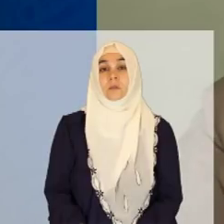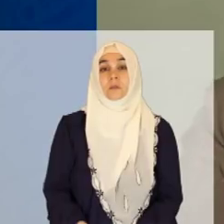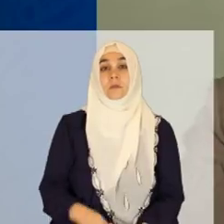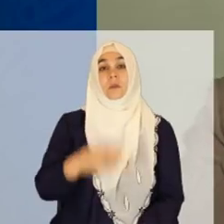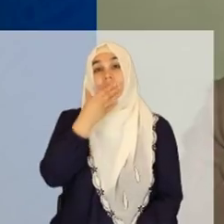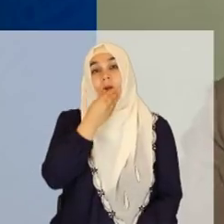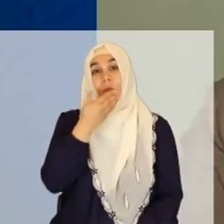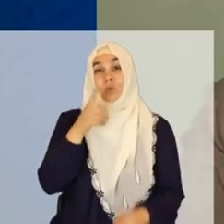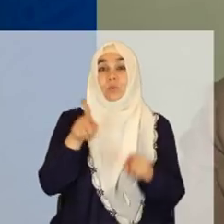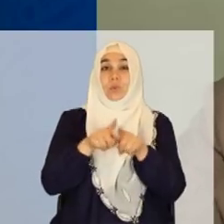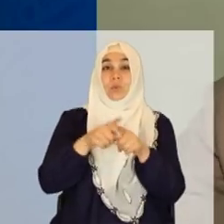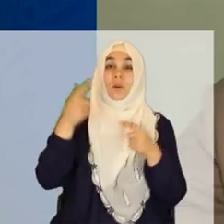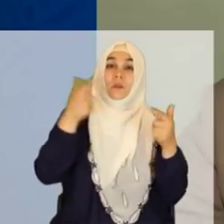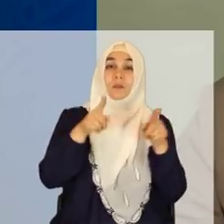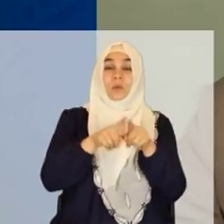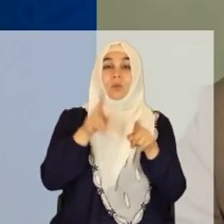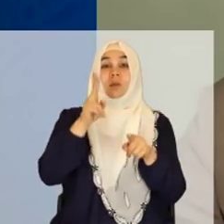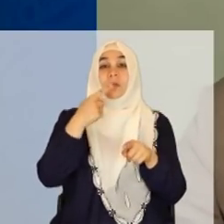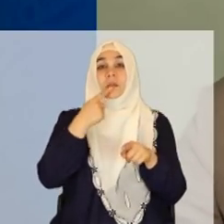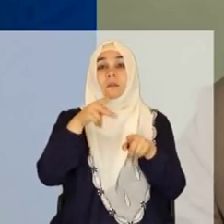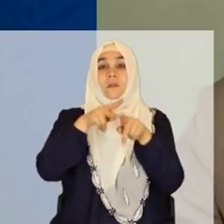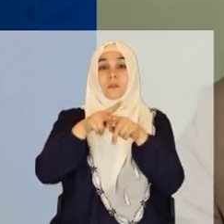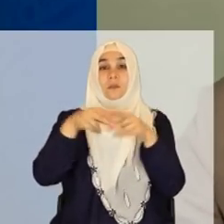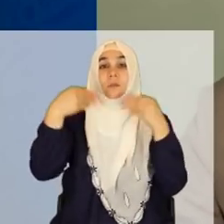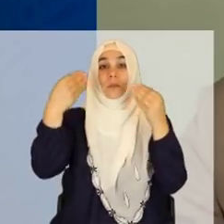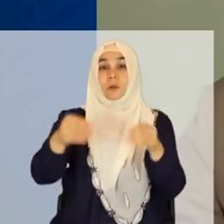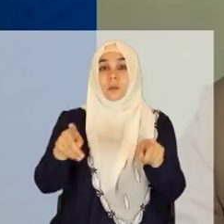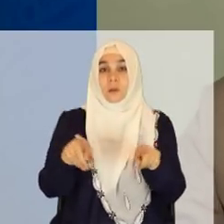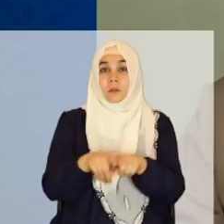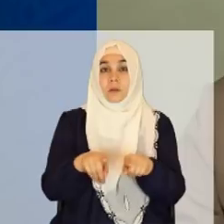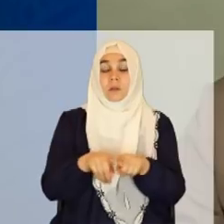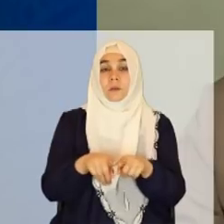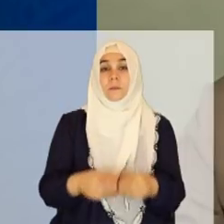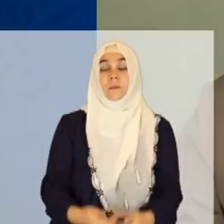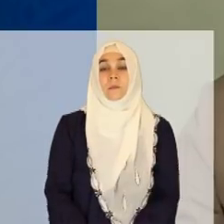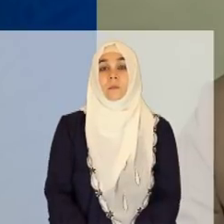Noshar'iy gaplarni gapiryapti. Kimgadir tili bilan ozor beryapti.